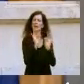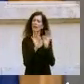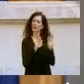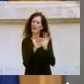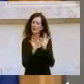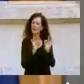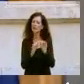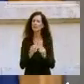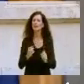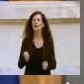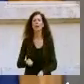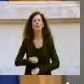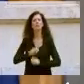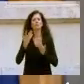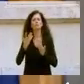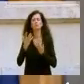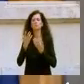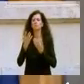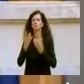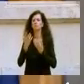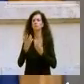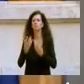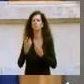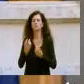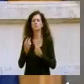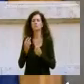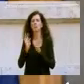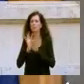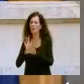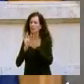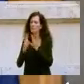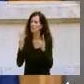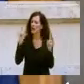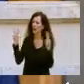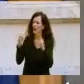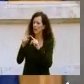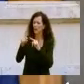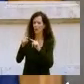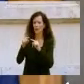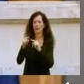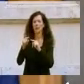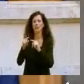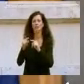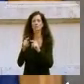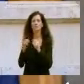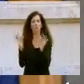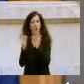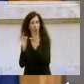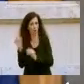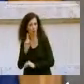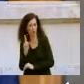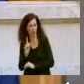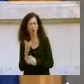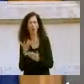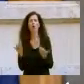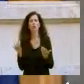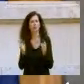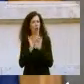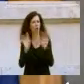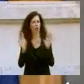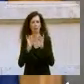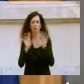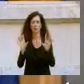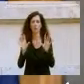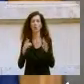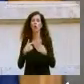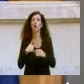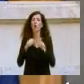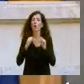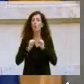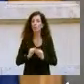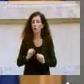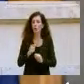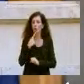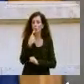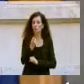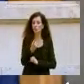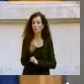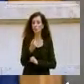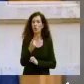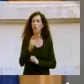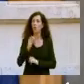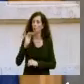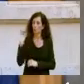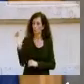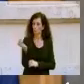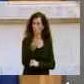anche nei confronti degli stati del governo il sale della democrazia quello che posso spiegare senz'altro è che il tutto sia fatto